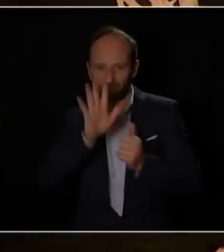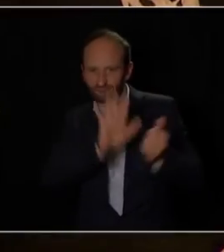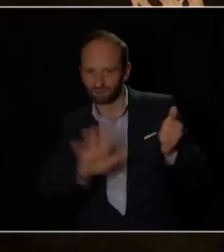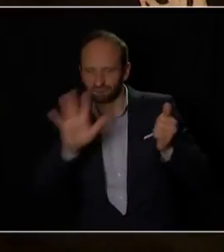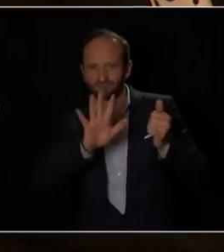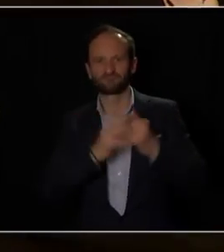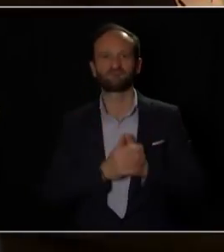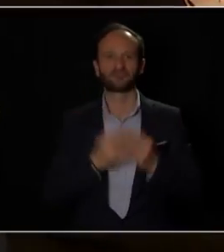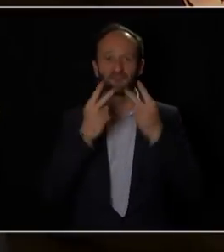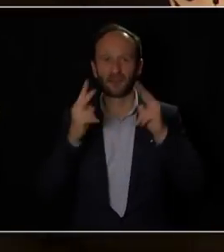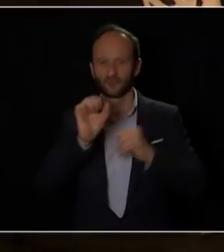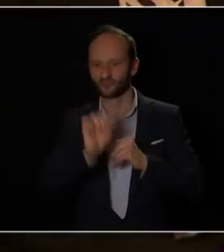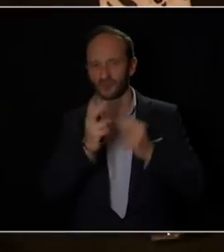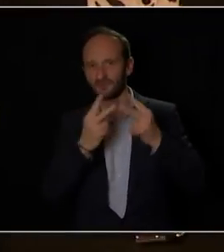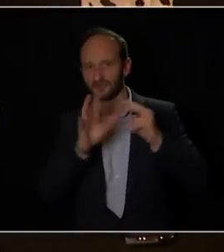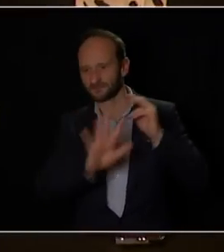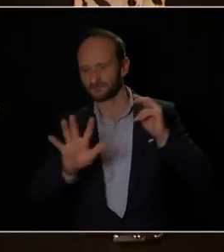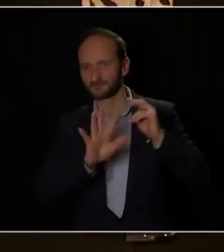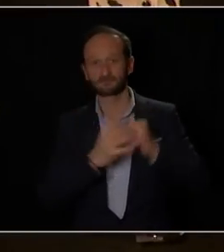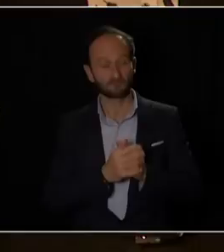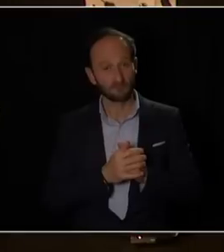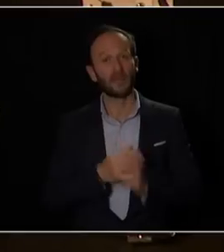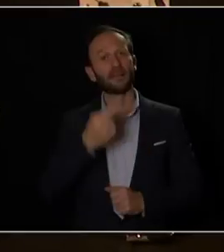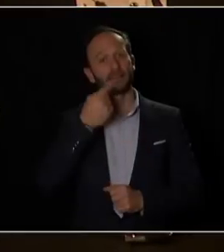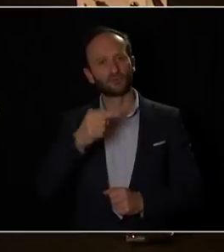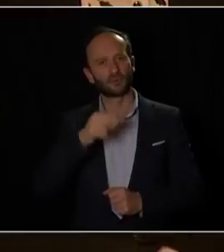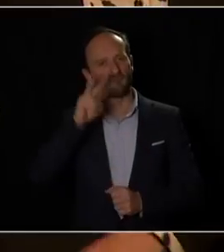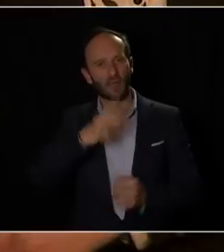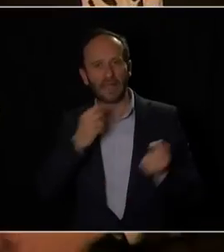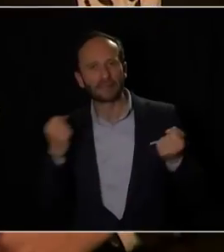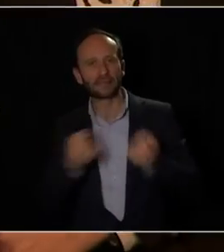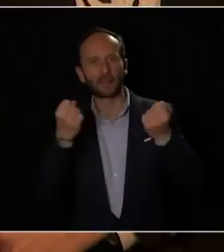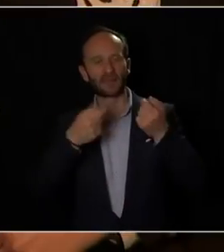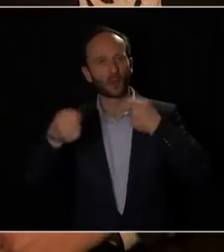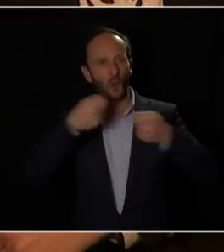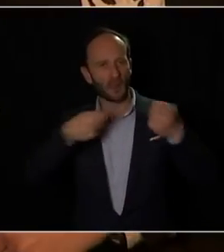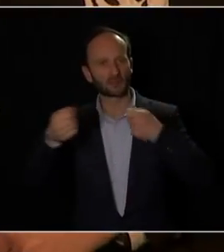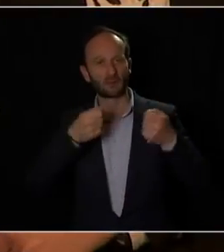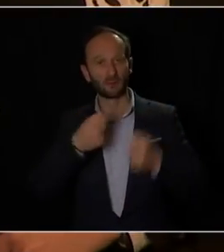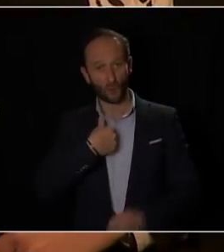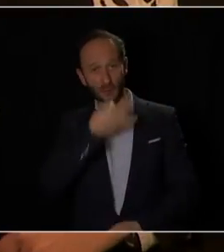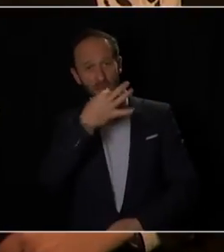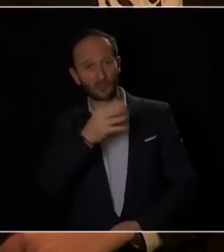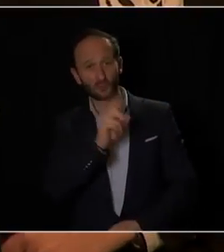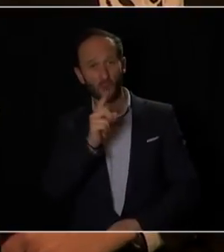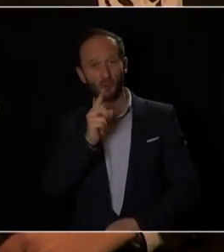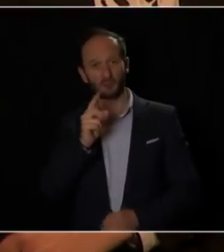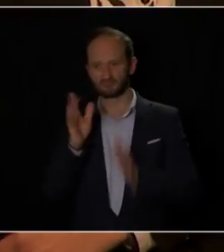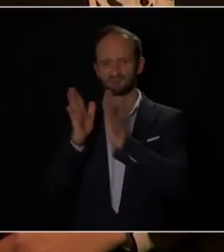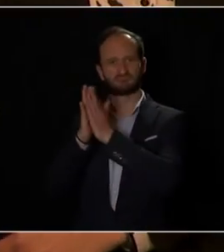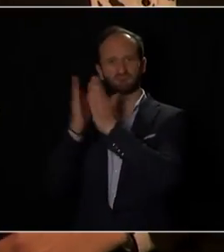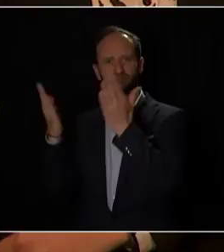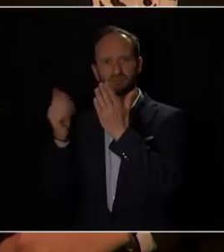Dijon connaît donc une véritable dynamique commerciale. Ce n'est pas moi qui le dis, c'est un grand hebdomadaire